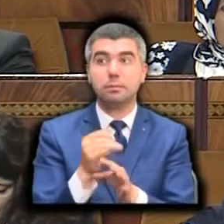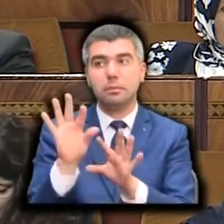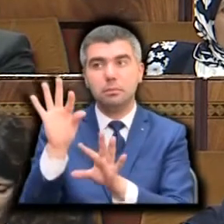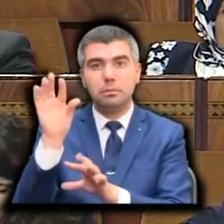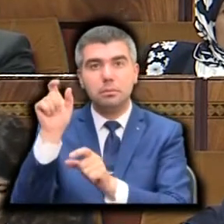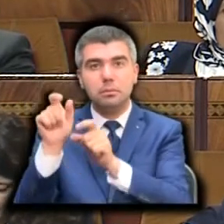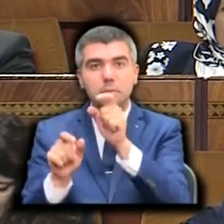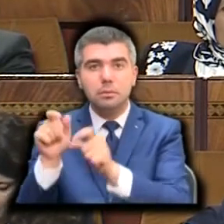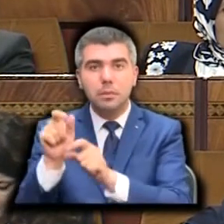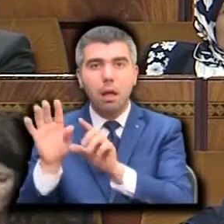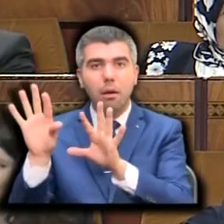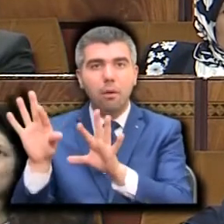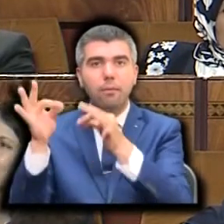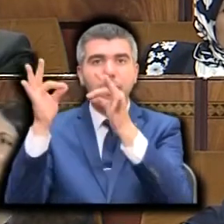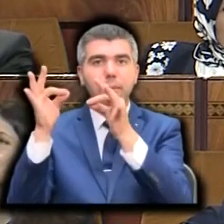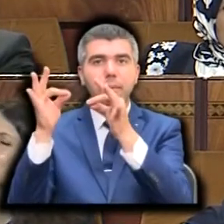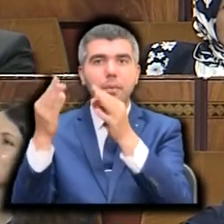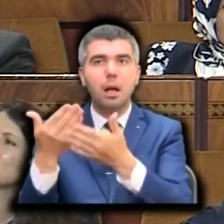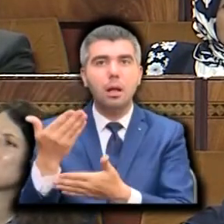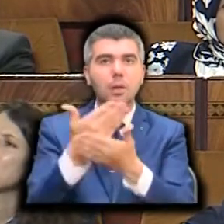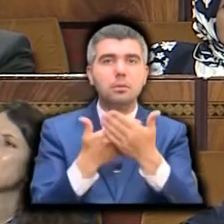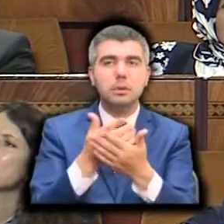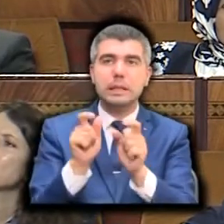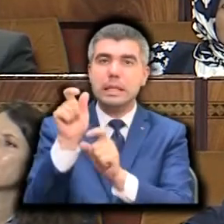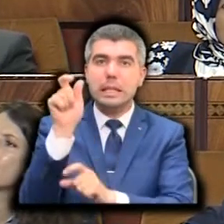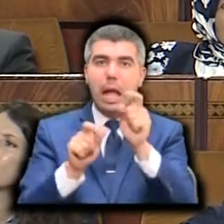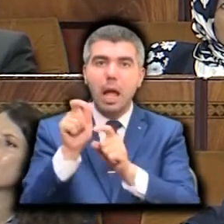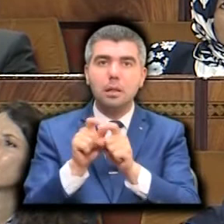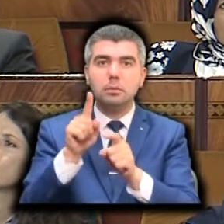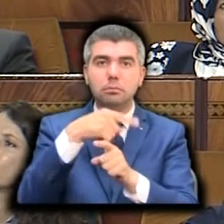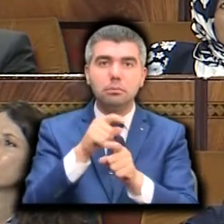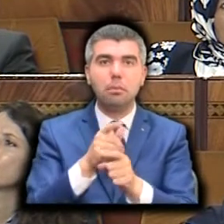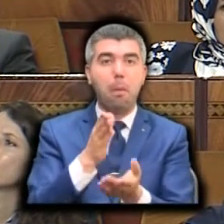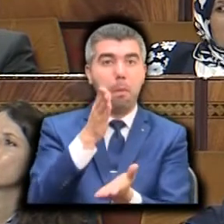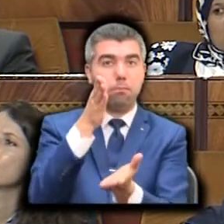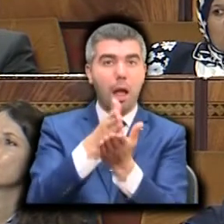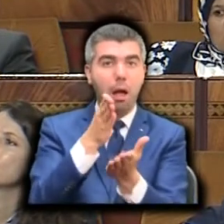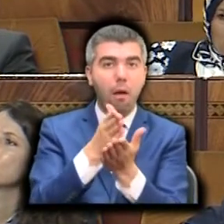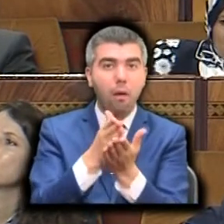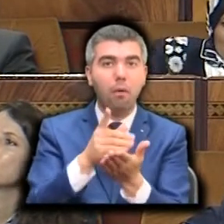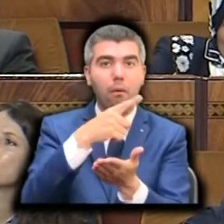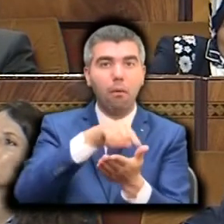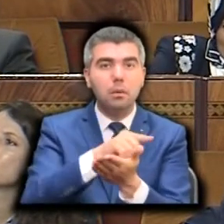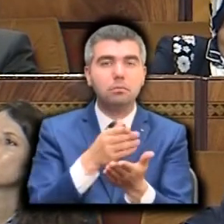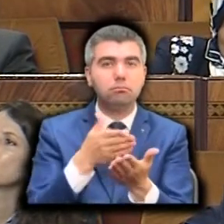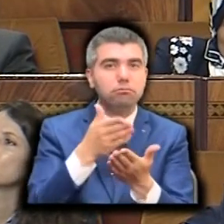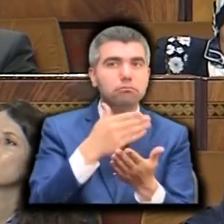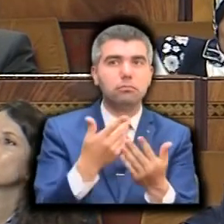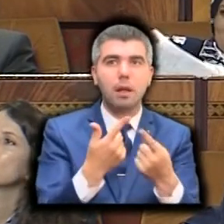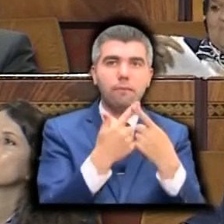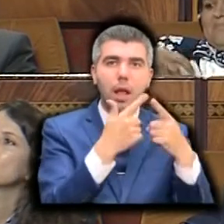عنايتكم ورعايتكم لتعزيز الموارد البشرية بالأطر الكفأة والمؤهلة والقادرة على